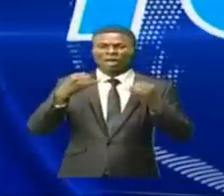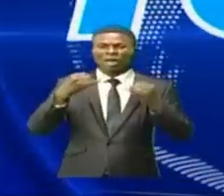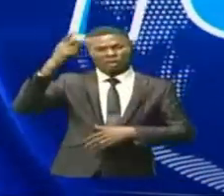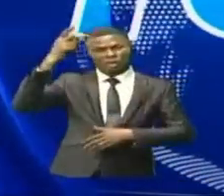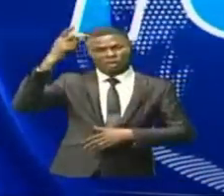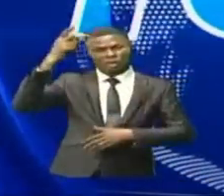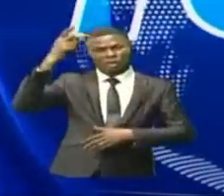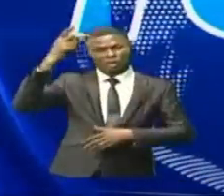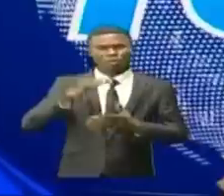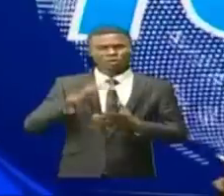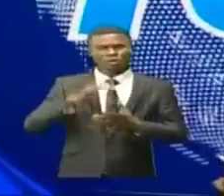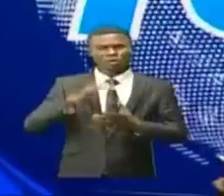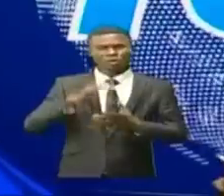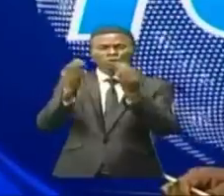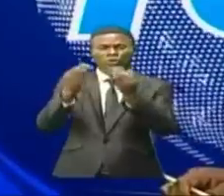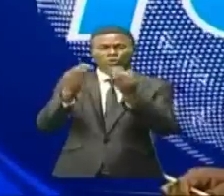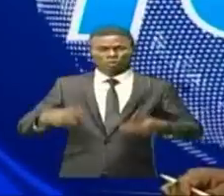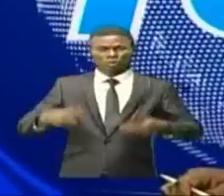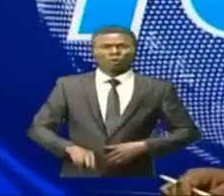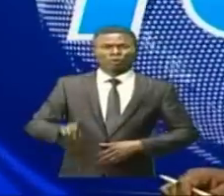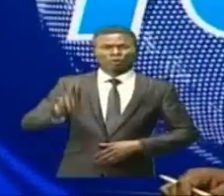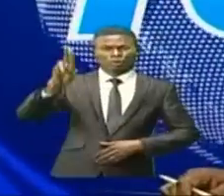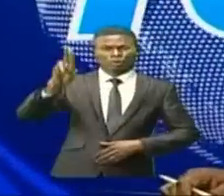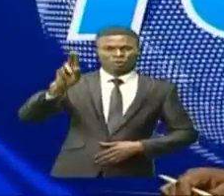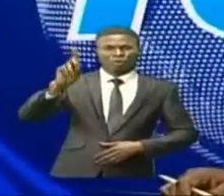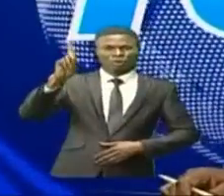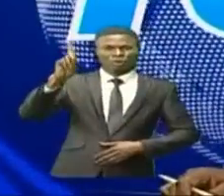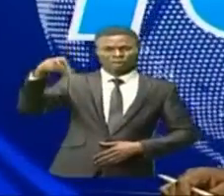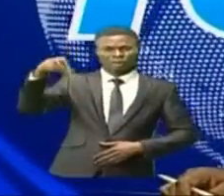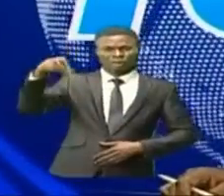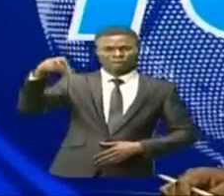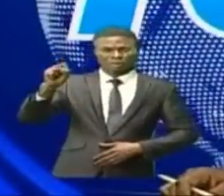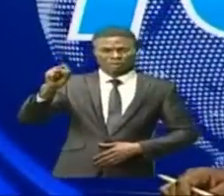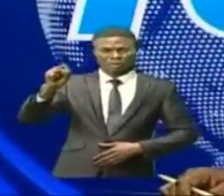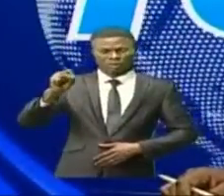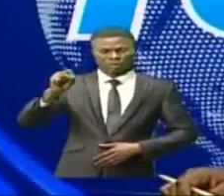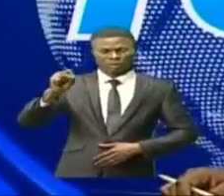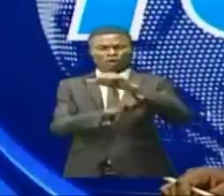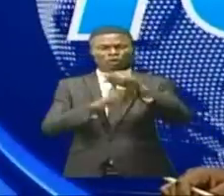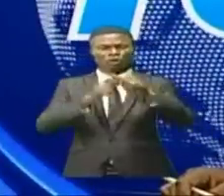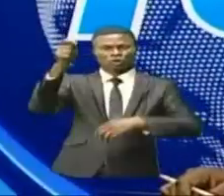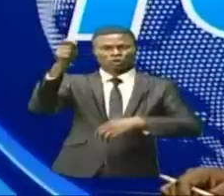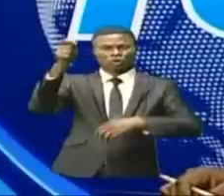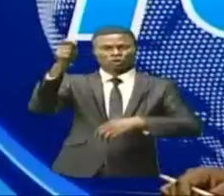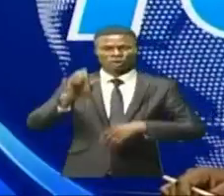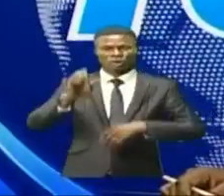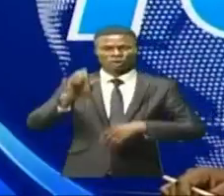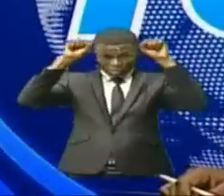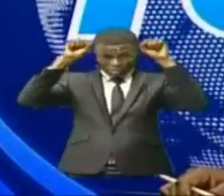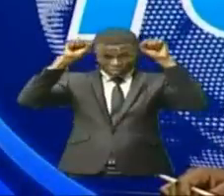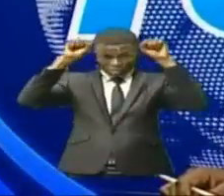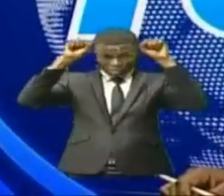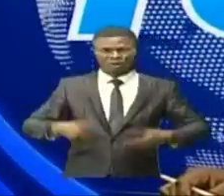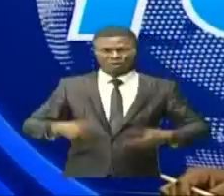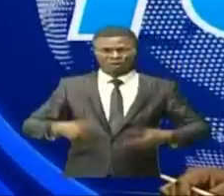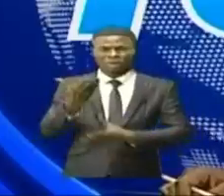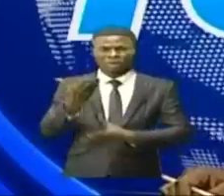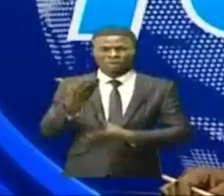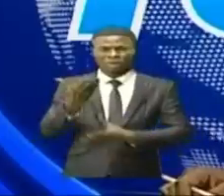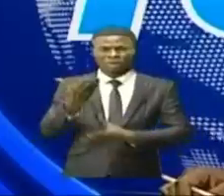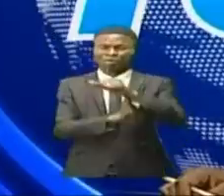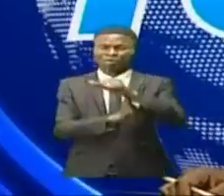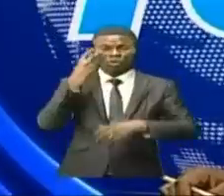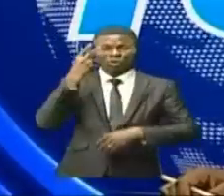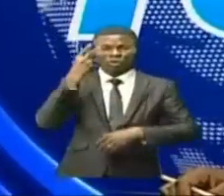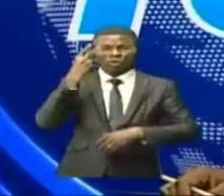La Ligue des jeunes de l'UDPS s'est joint au combat des FARDC. Son président appelle les jeunes à soutenir la vision du chef